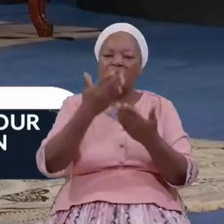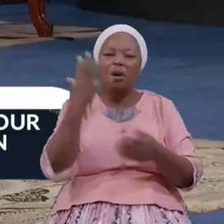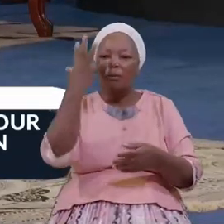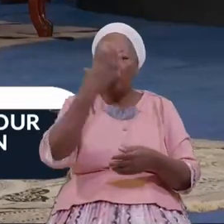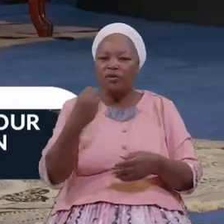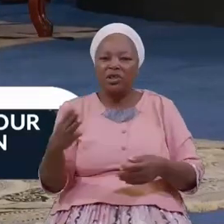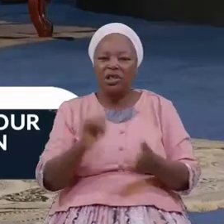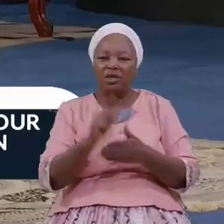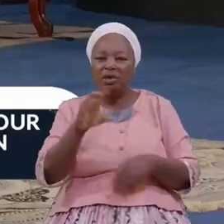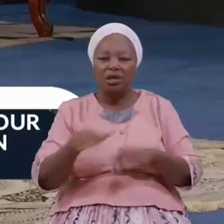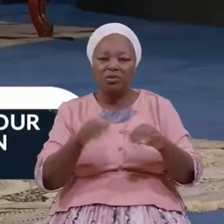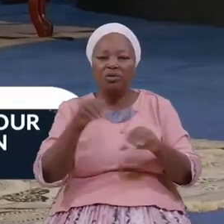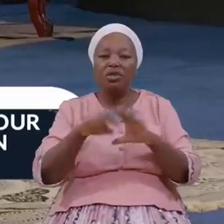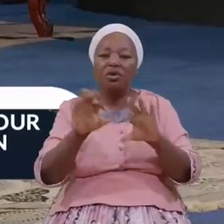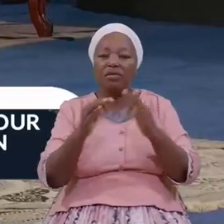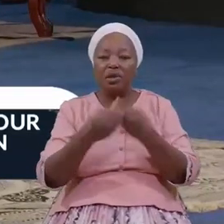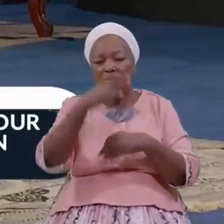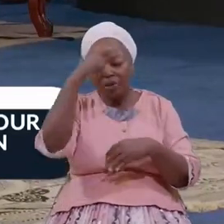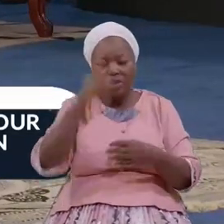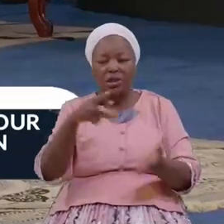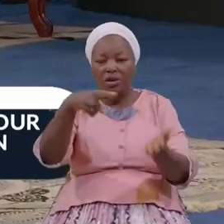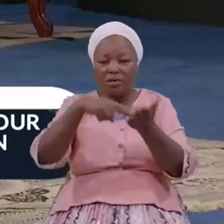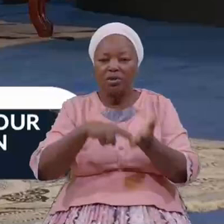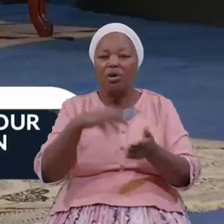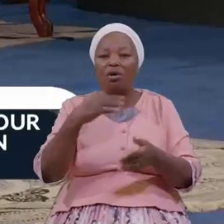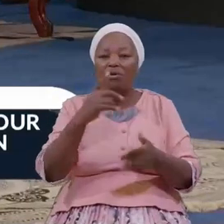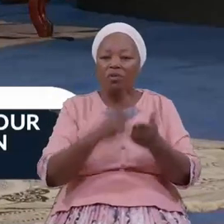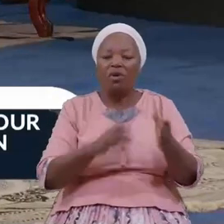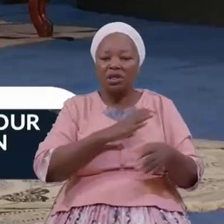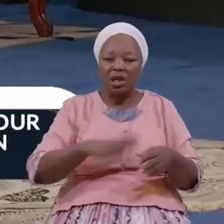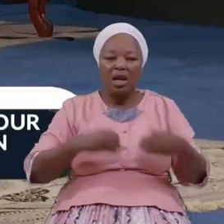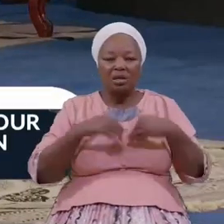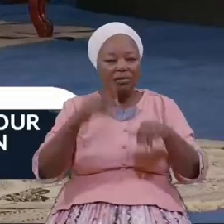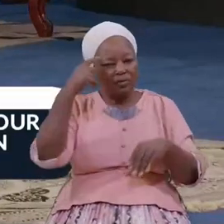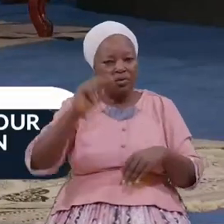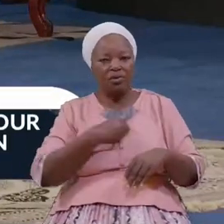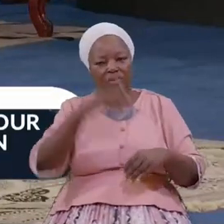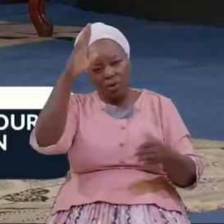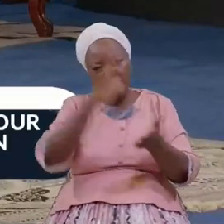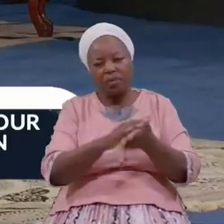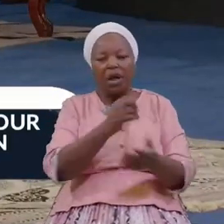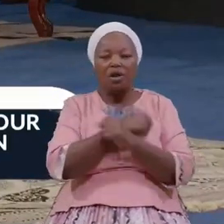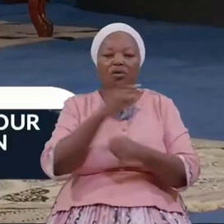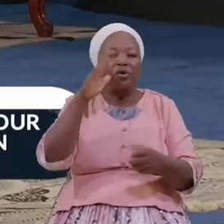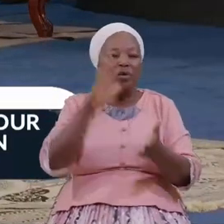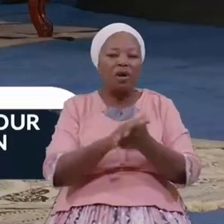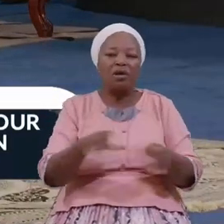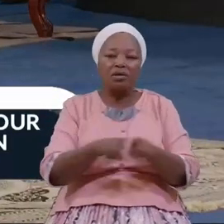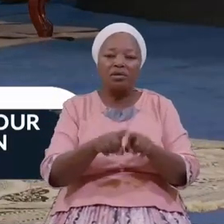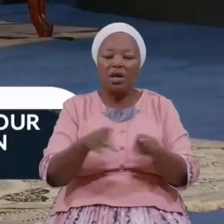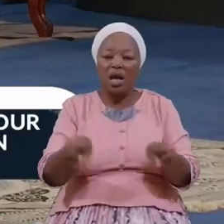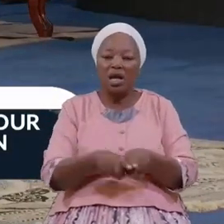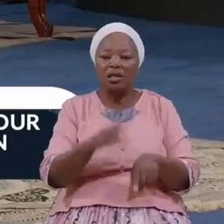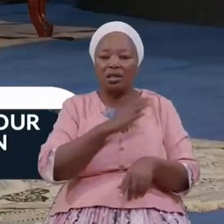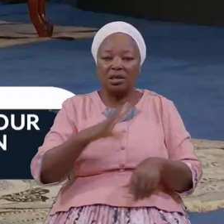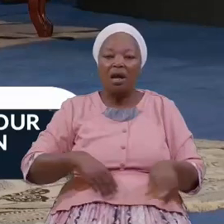famille parce qu'elle est la représentation de ce que Christ a fait pour vous. Marie aimée, vos femmes, comme Christ a